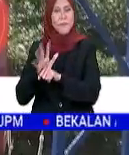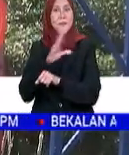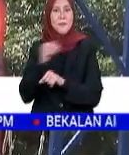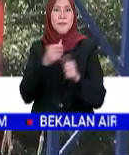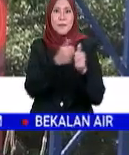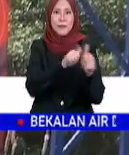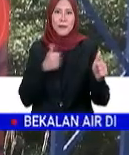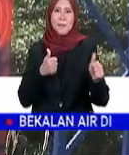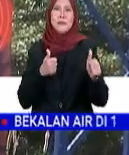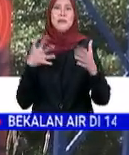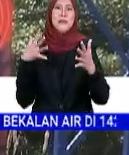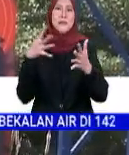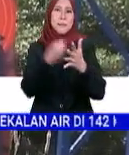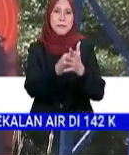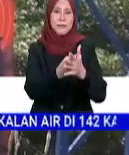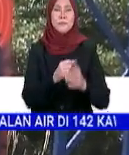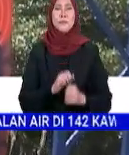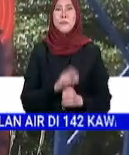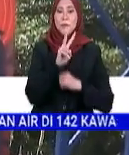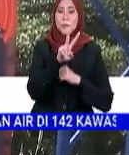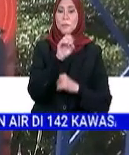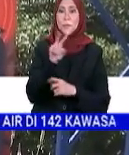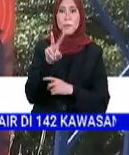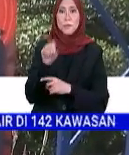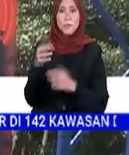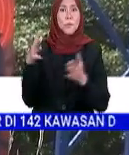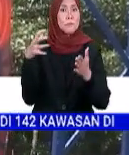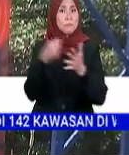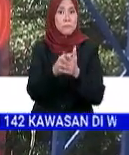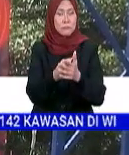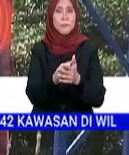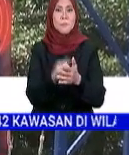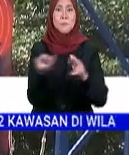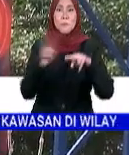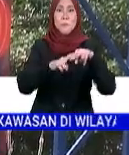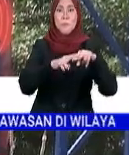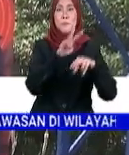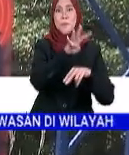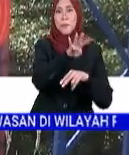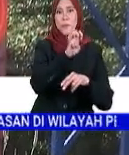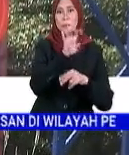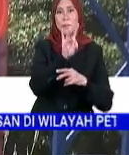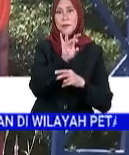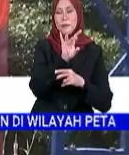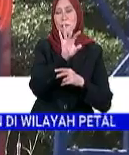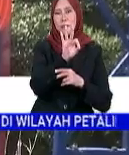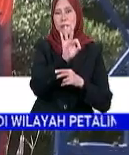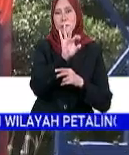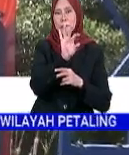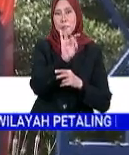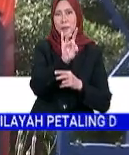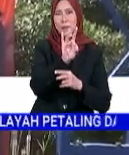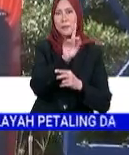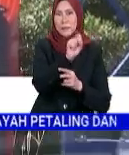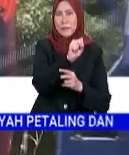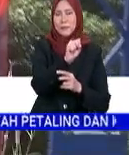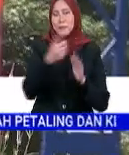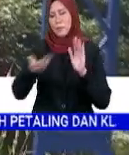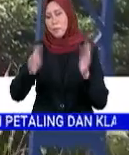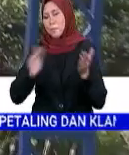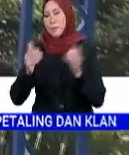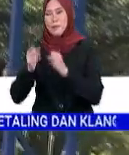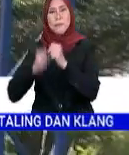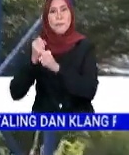mengelak kemalangan pada tahun 2020 kesenangan di negeri itu meningkat kode 428c berbanding tahun sebelumnya